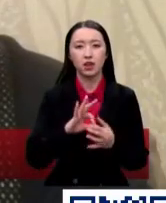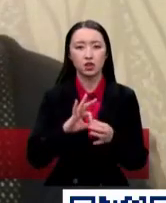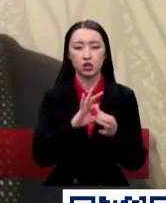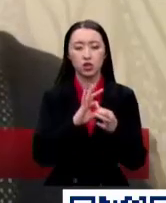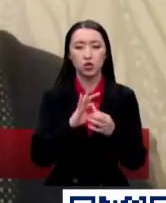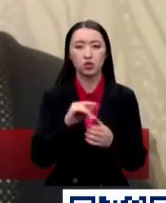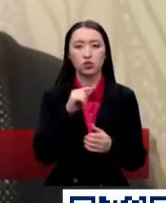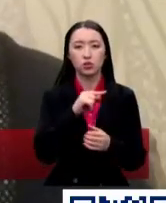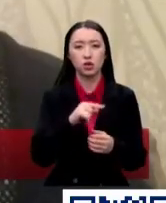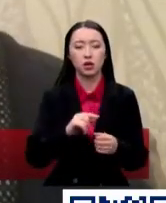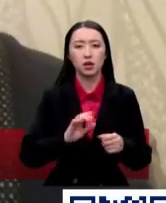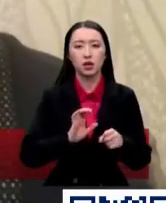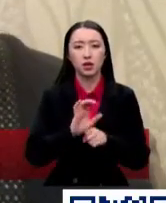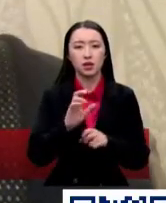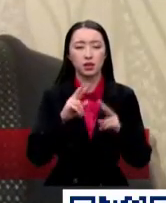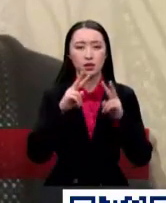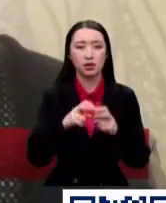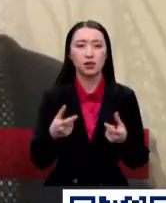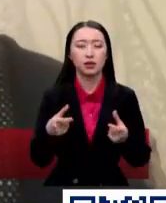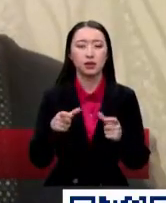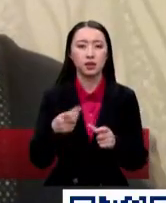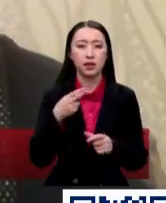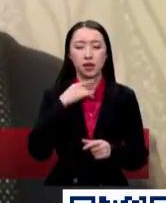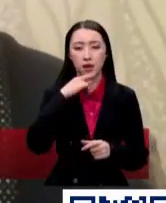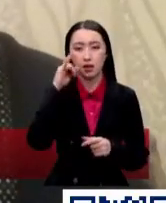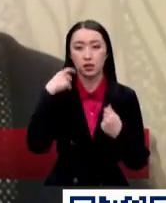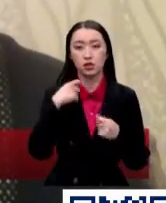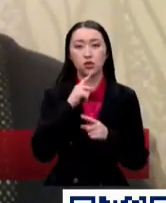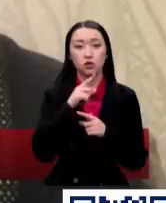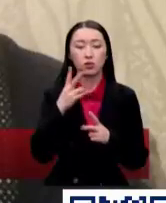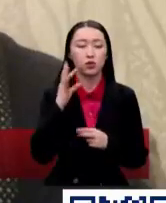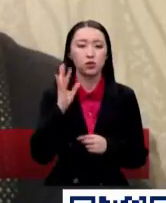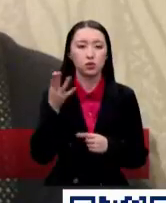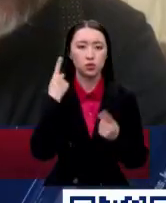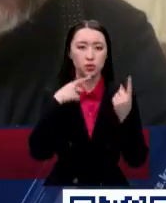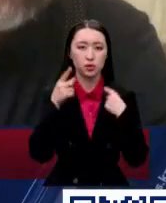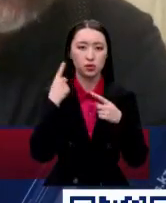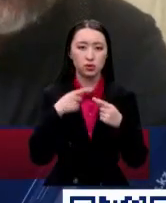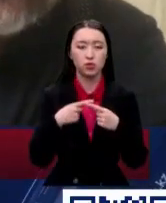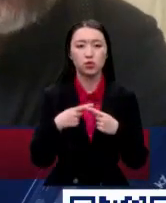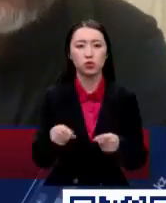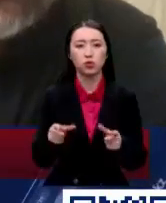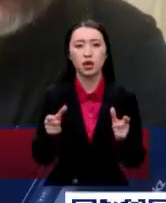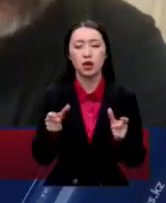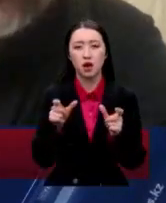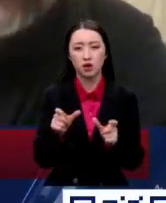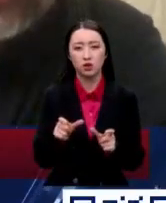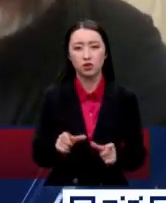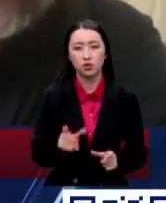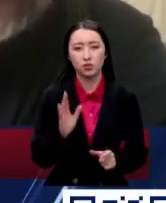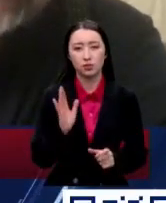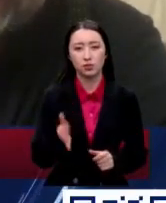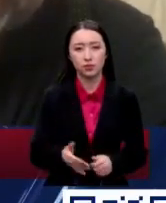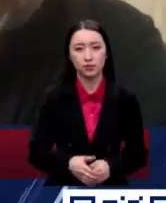ввести таможенные тарифные ограничения для казахстанских товаров, но будут придумывать... Ну, какие-то косвенные ограничения будут вводить все-таки. Это то,